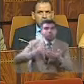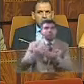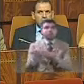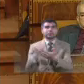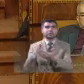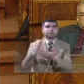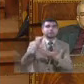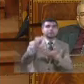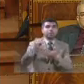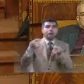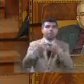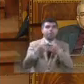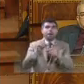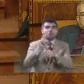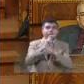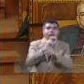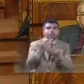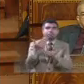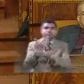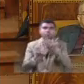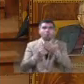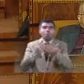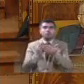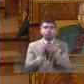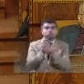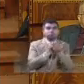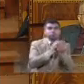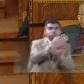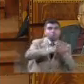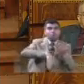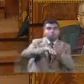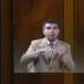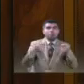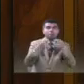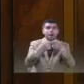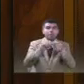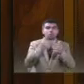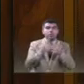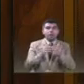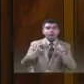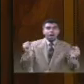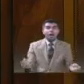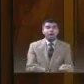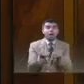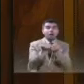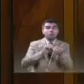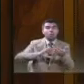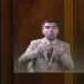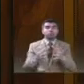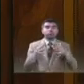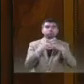المتوفرة عن الاستجابة للنفقات المتزايدة التي تتطلبها مقتضيات التنمية الاقتصادية